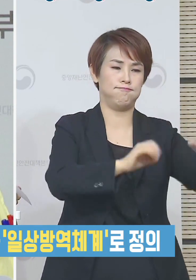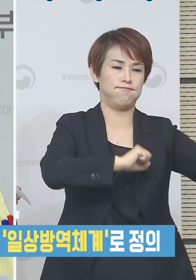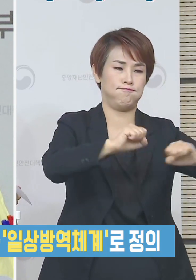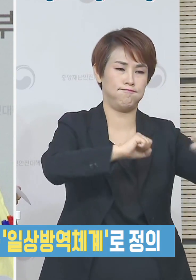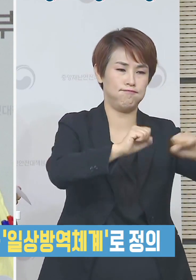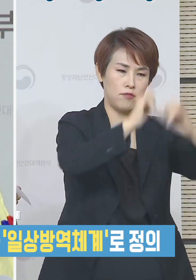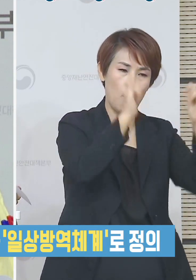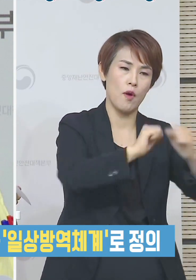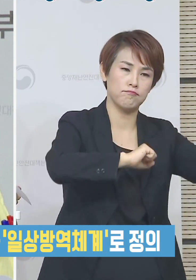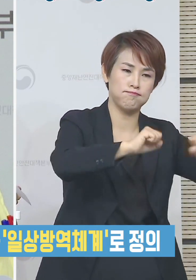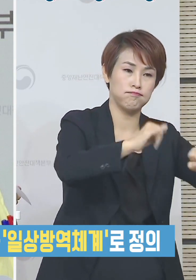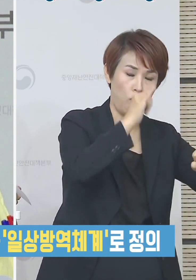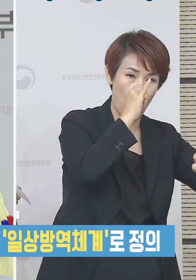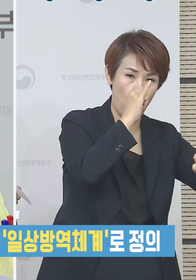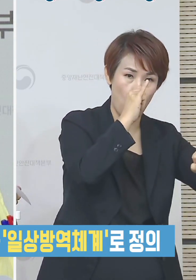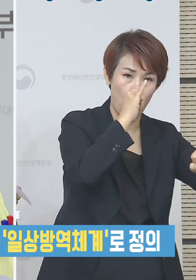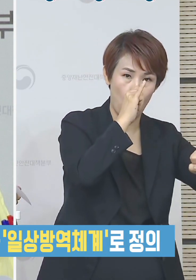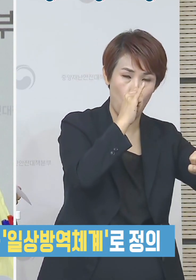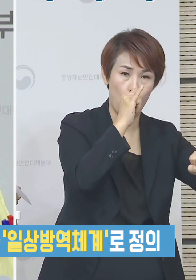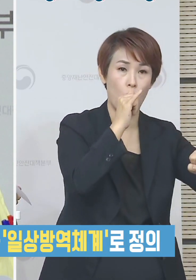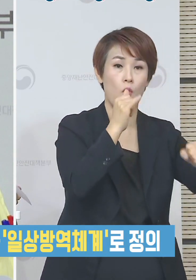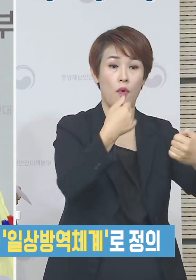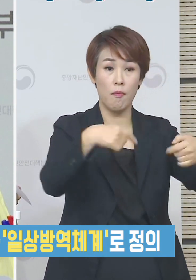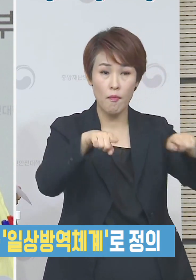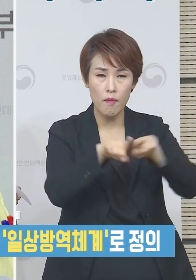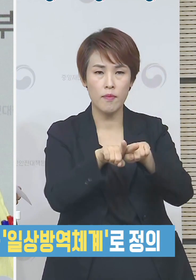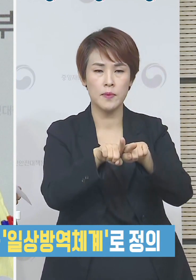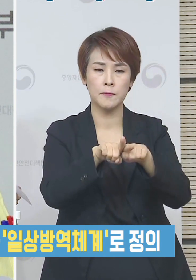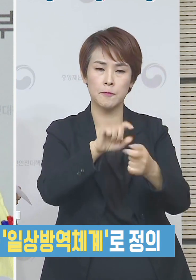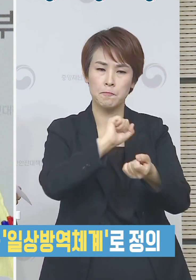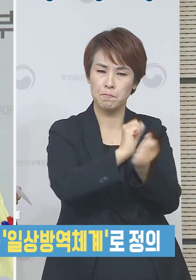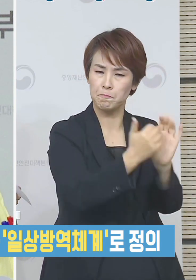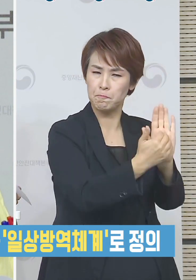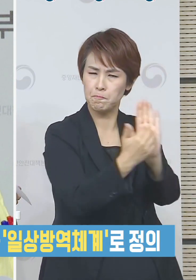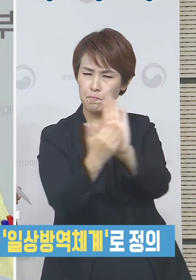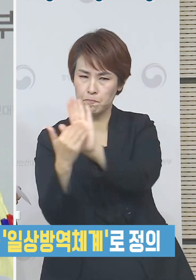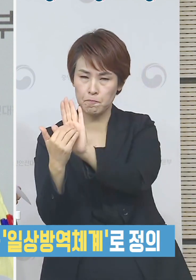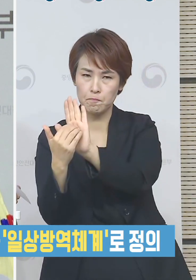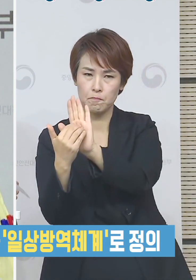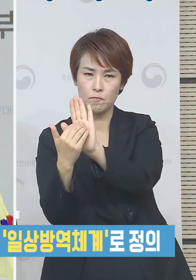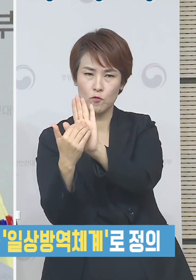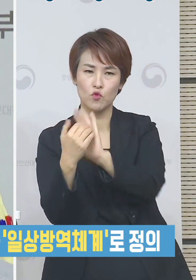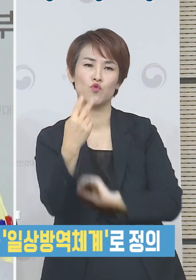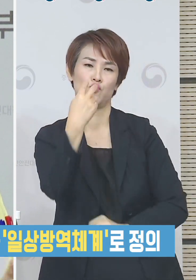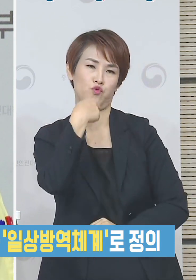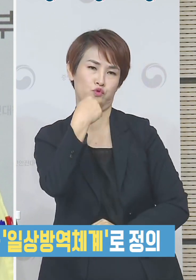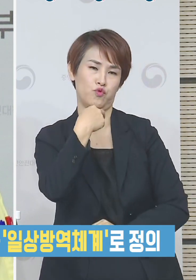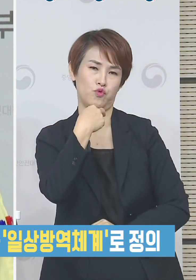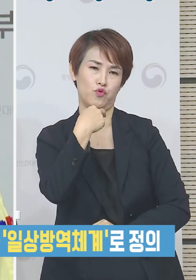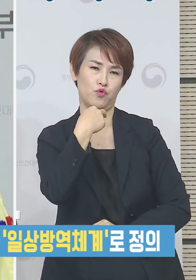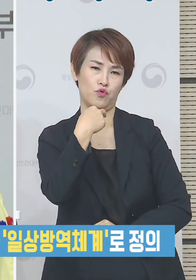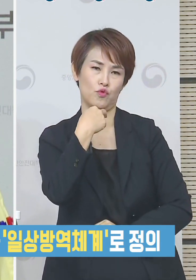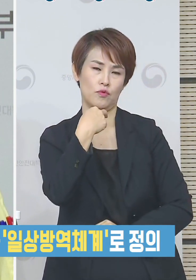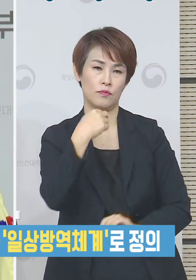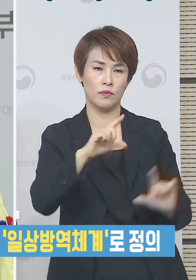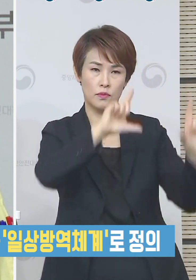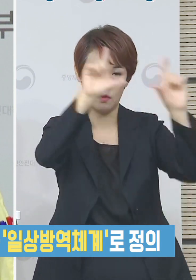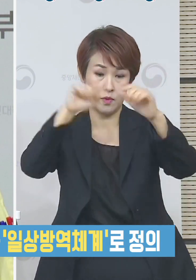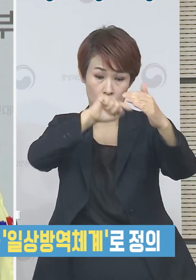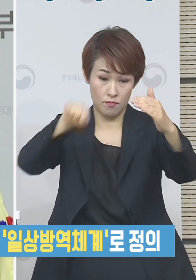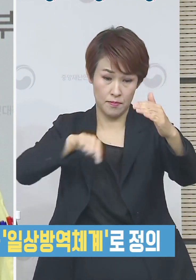동시에 코로나19의 감염 예방과 차단 활동을 병행하는 새로운 일상에서의 방역